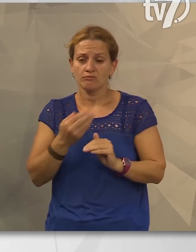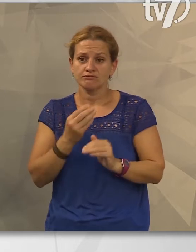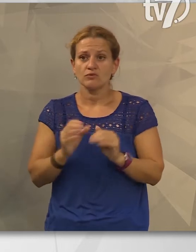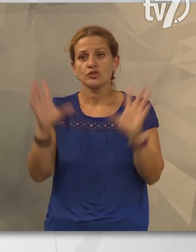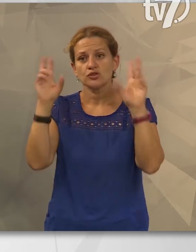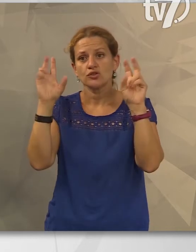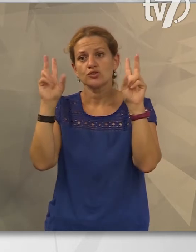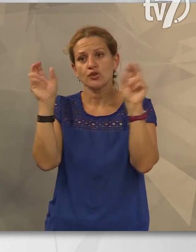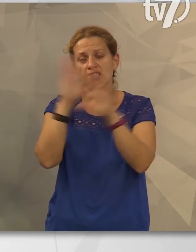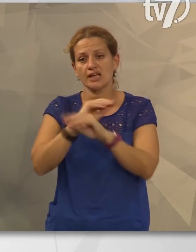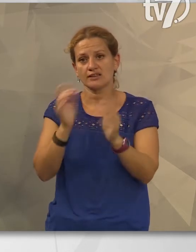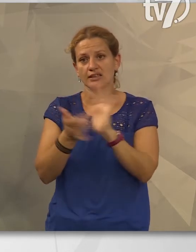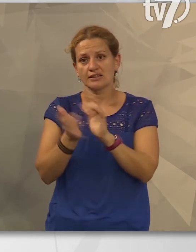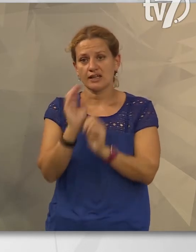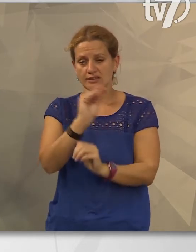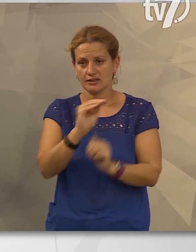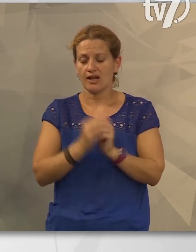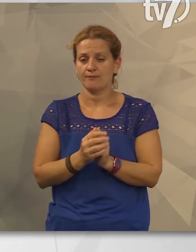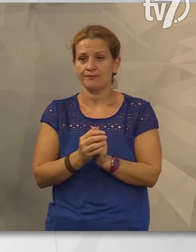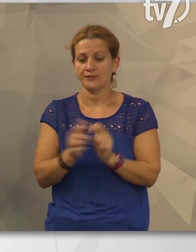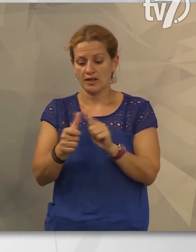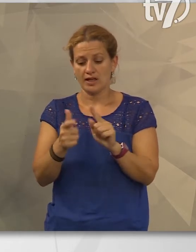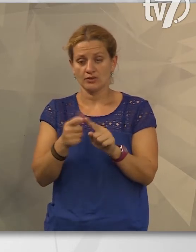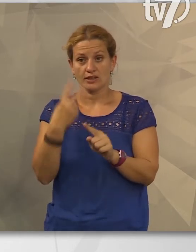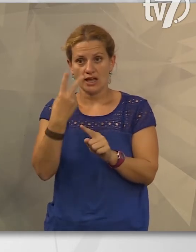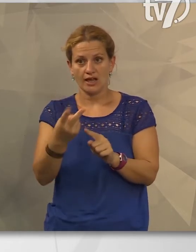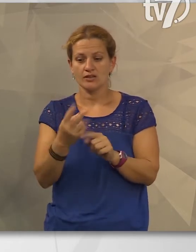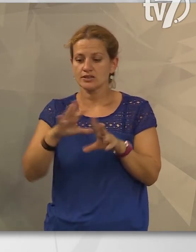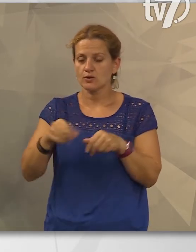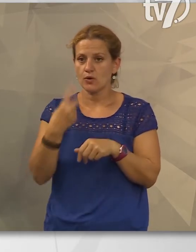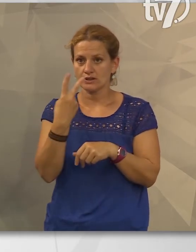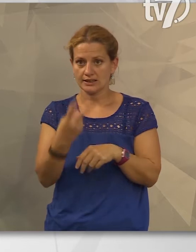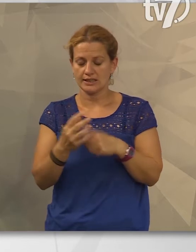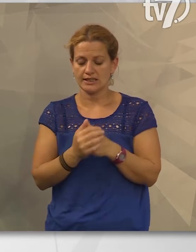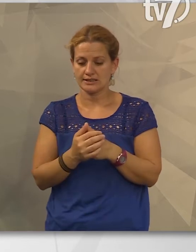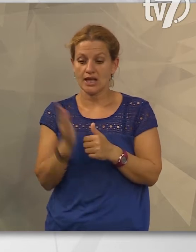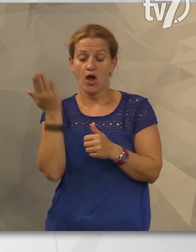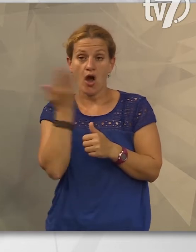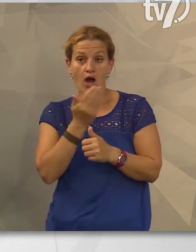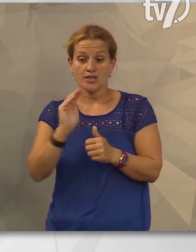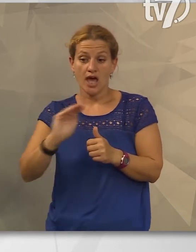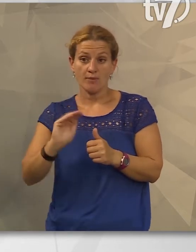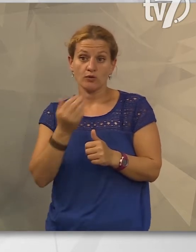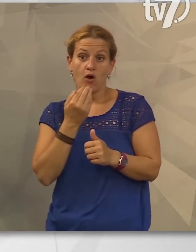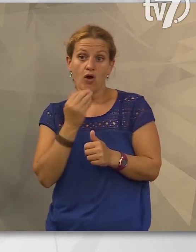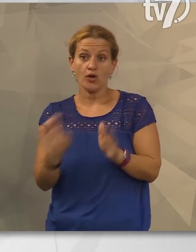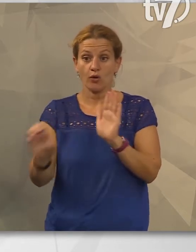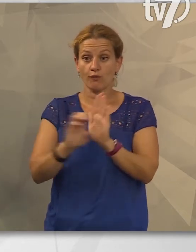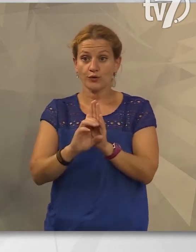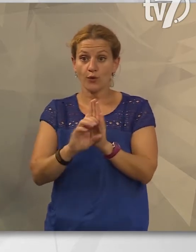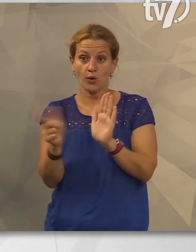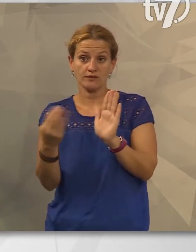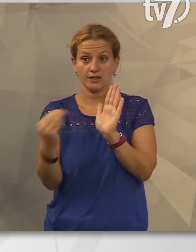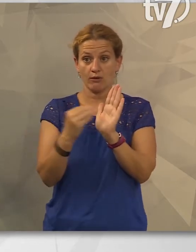sötétnetre. Két alapvető szempontot kell figyelembe venniük a szülőknek, ha a gyermekükről szeretnének fotót vagy videót